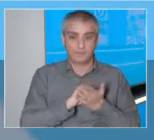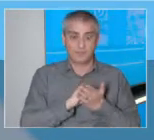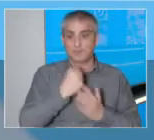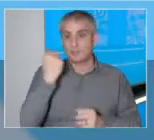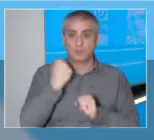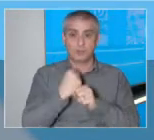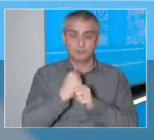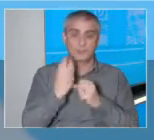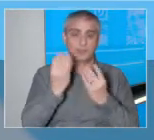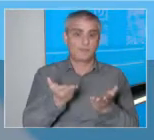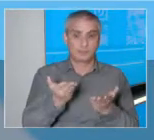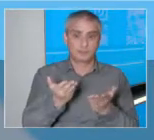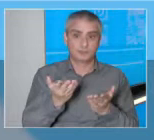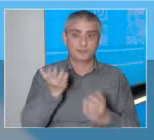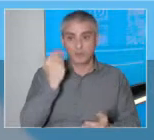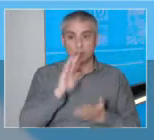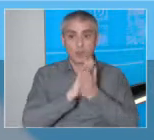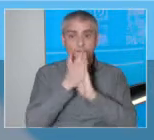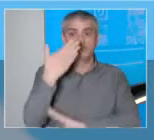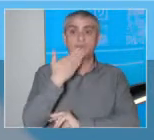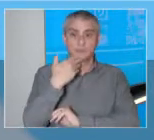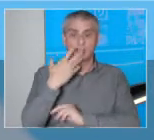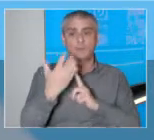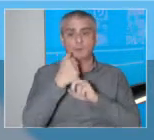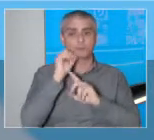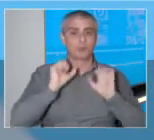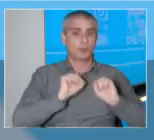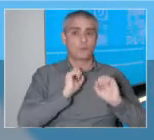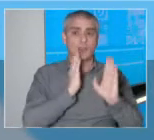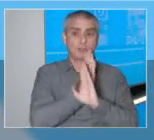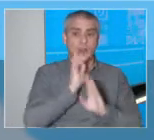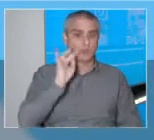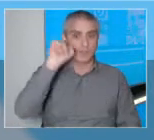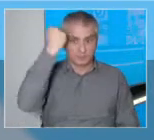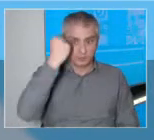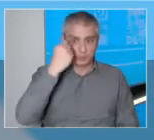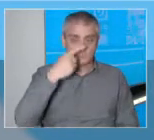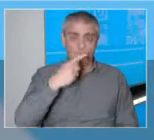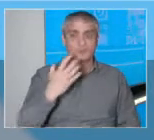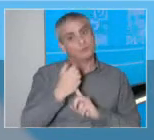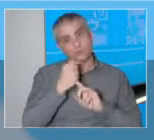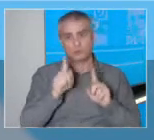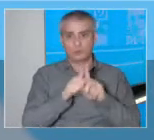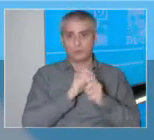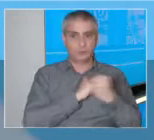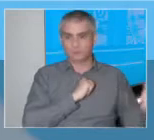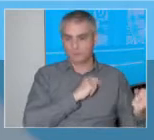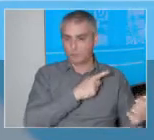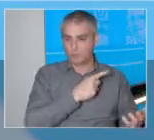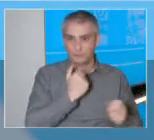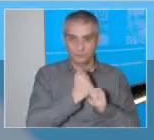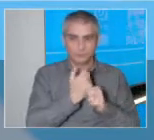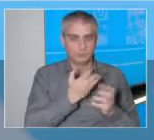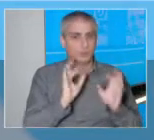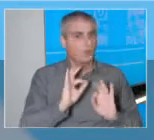הימין היה עושה את האיוולת הזאת, והיה הופך את מדינת ישראל לבת ערובה של תומכי טרור אנטי-ציוניים, ומשועבד להם בדיוק כמו השמאל, הרי מנסור עבאס לא היה עושה